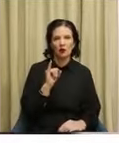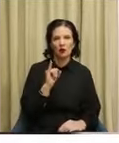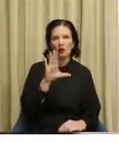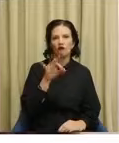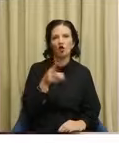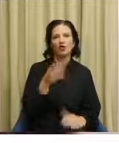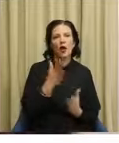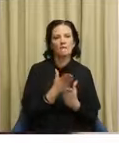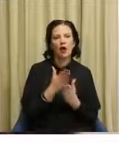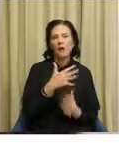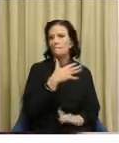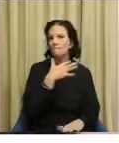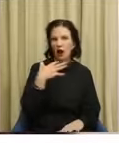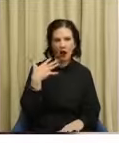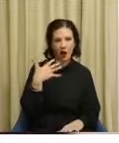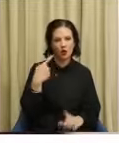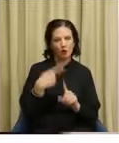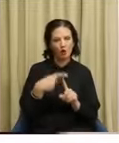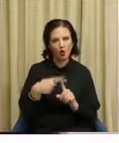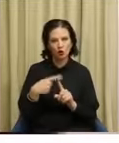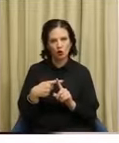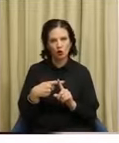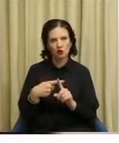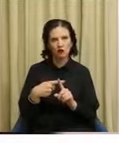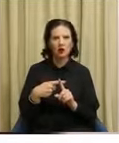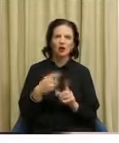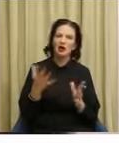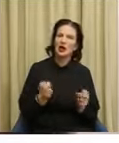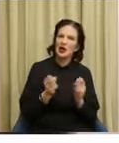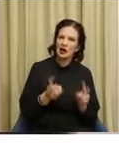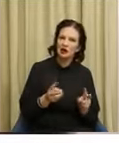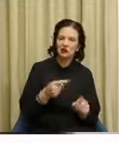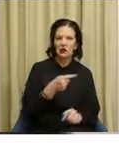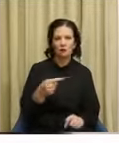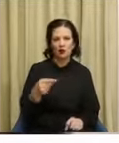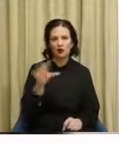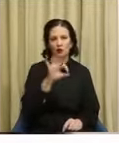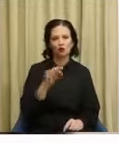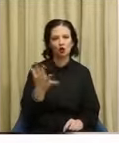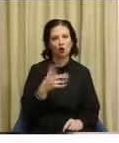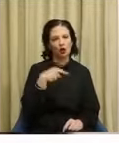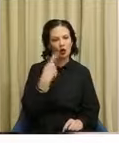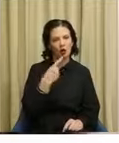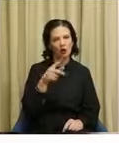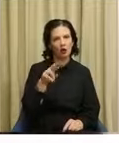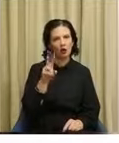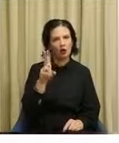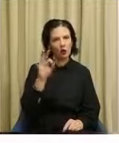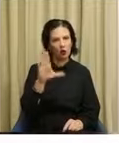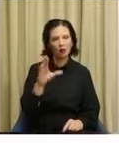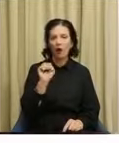воно має там багато плюсів і певні ризики і мінуси, про які говорив Якоб. Але